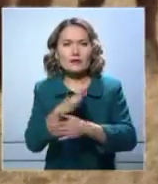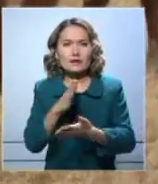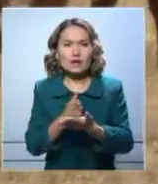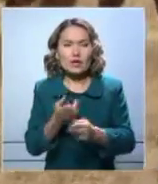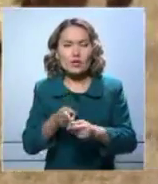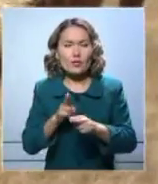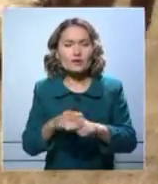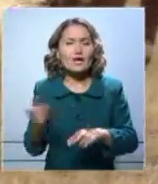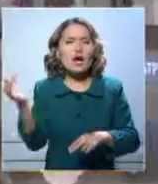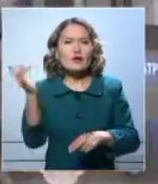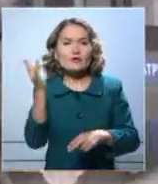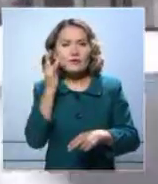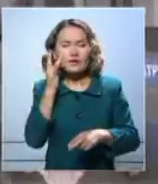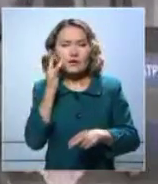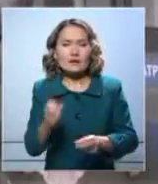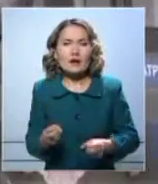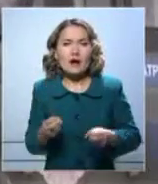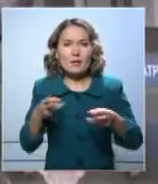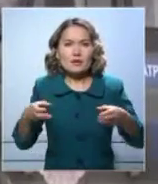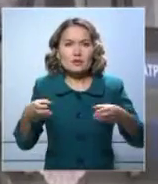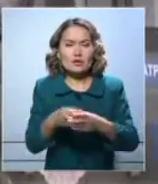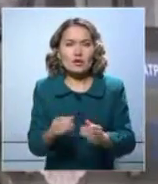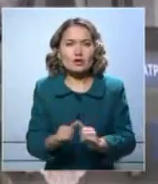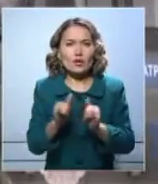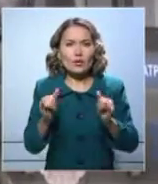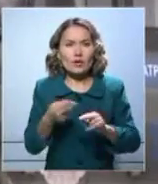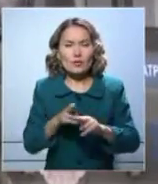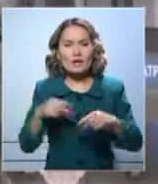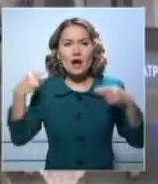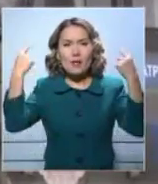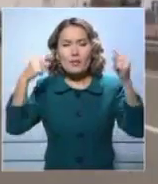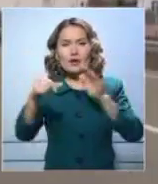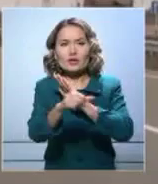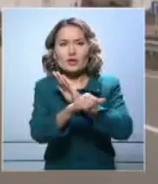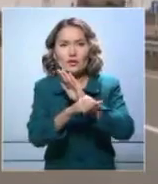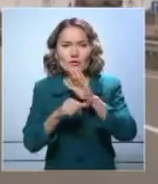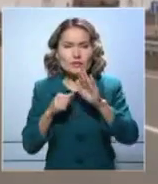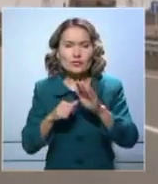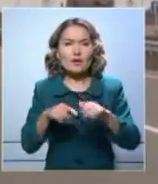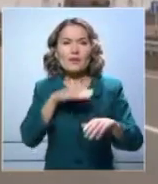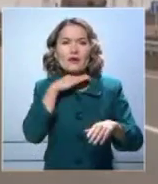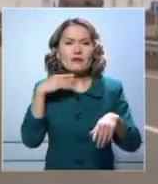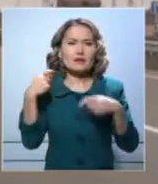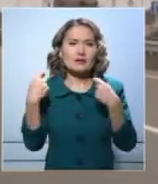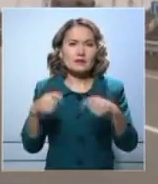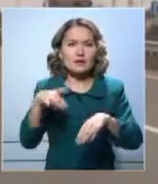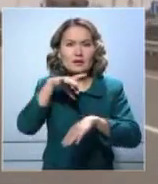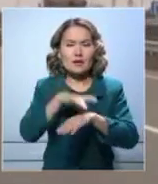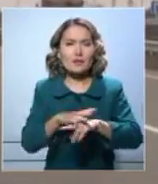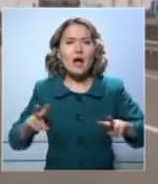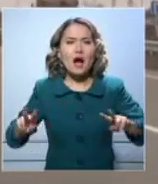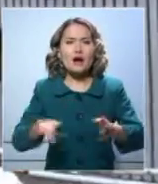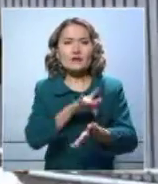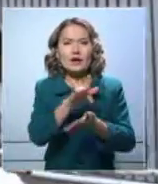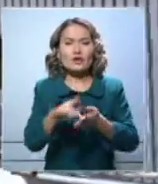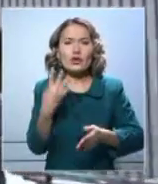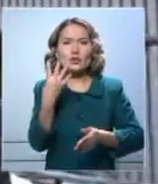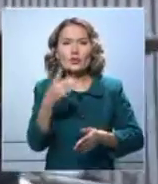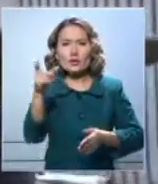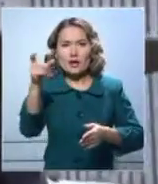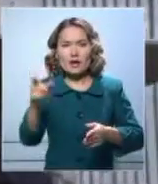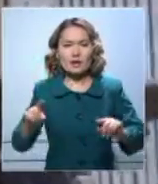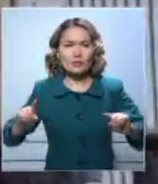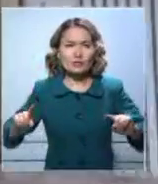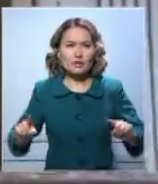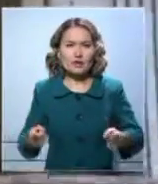далада жүрген жерінен бауыздап, етін базарларға өткізуге алып баратын көрінеді. Жақында ғана дәл осында әрекетке барған Астана қаласының 4 тұрғыны